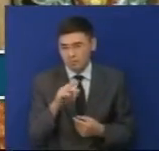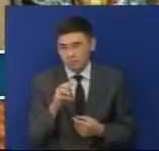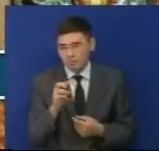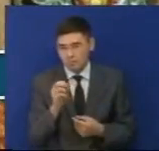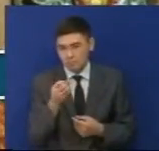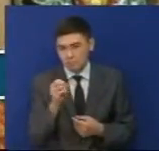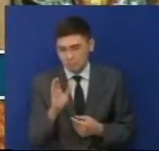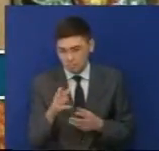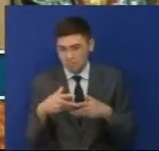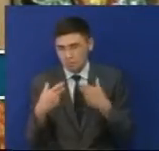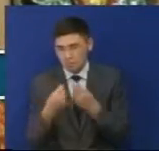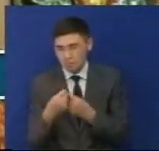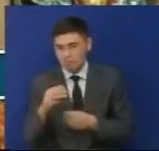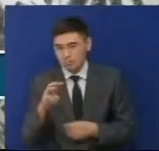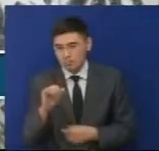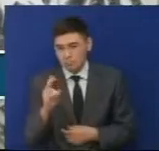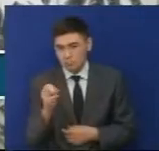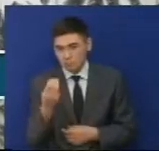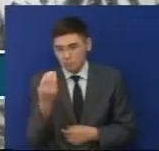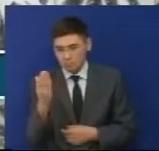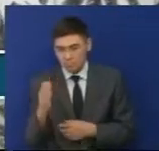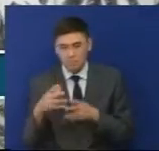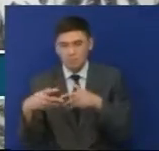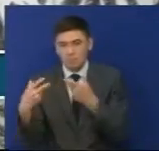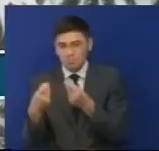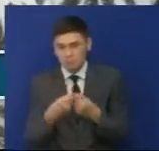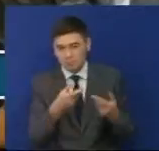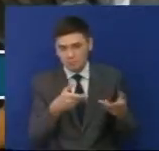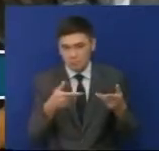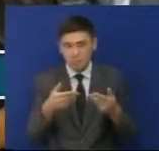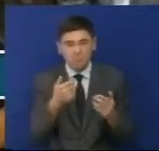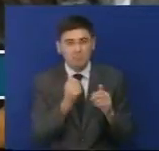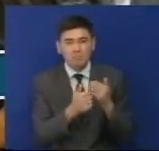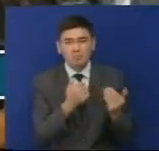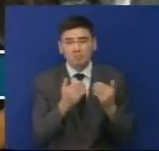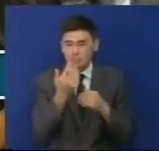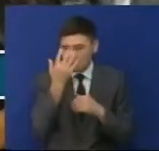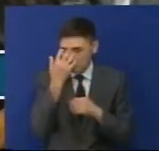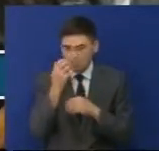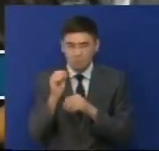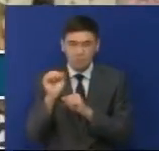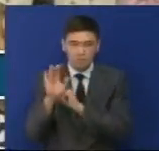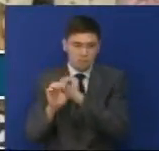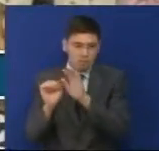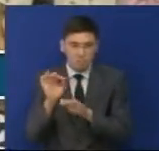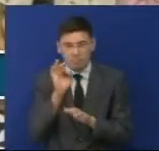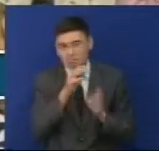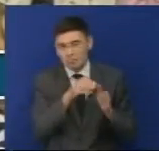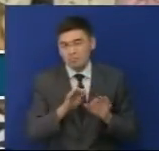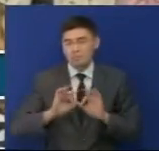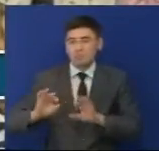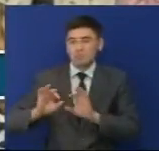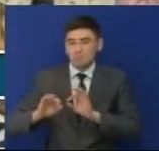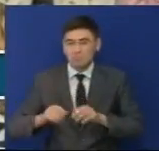көпбалалы жанұя Мұқашевтар отбасы шақырылды. Кеш барысында әр жанұяның фотосуреттері көрсетіліп, олар туралы ақпарат берілді.